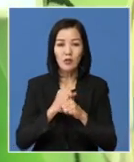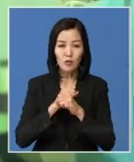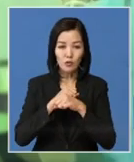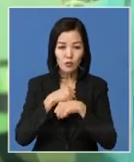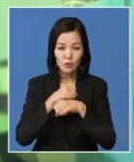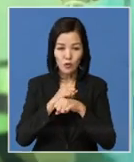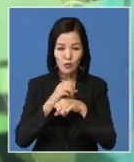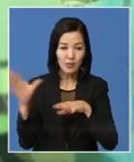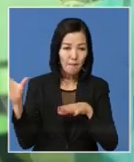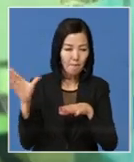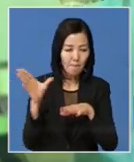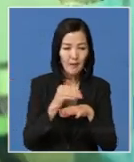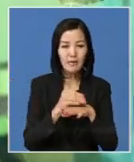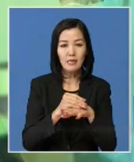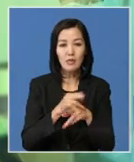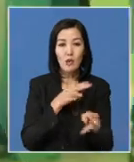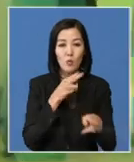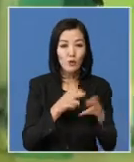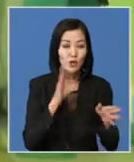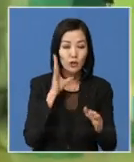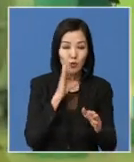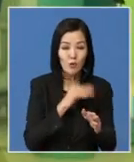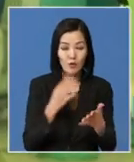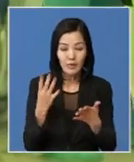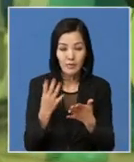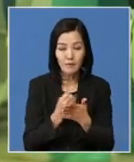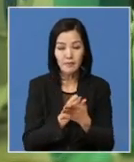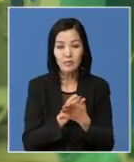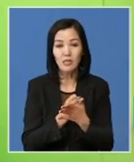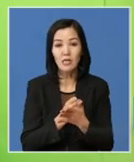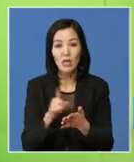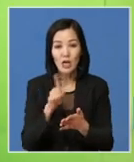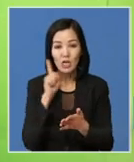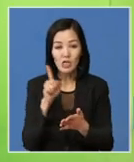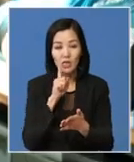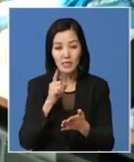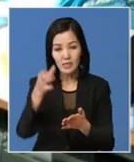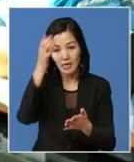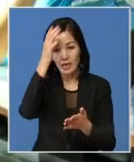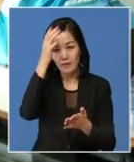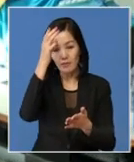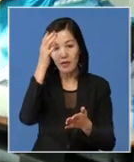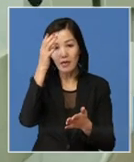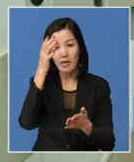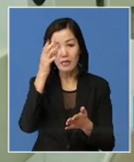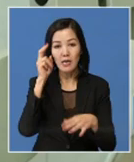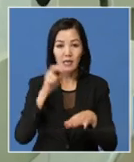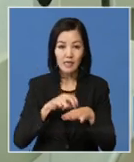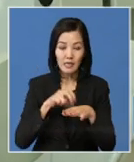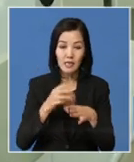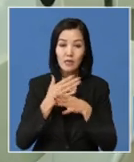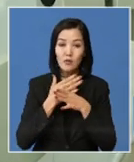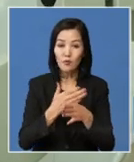жасай аламыз, дейді білікті травматолог. Табысты нәтижеге қол жеткізу үшін жас ғалымға бөлімдегі тәжірибелі дәрігерлер де